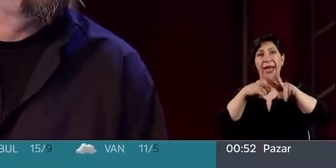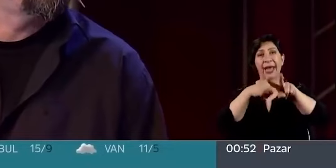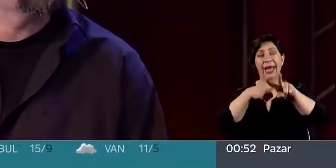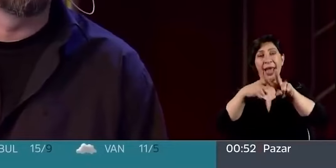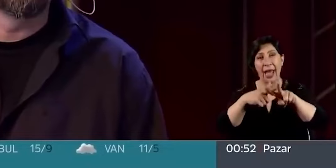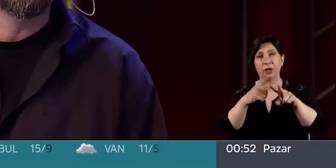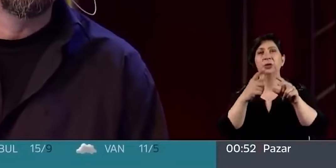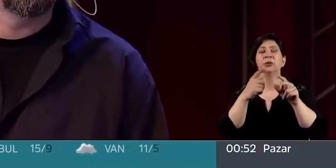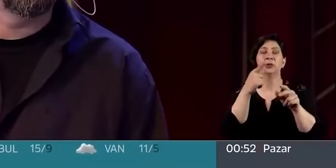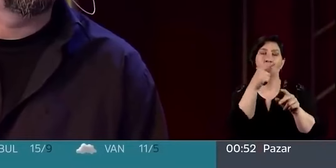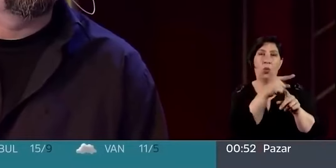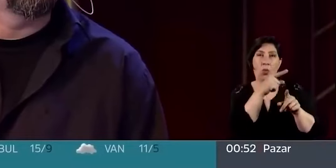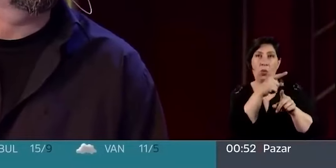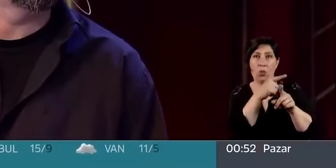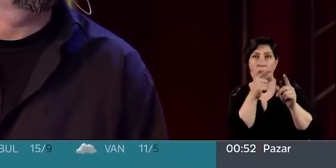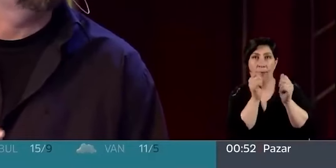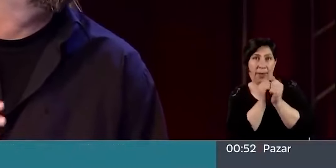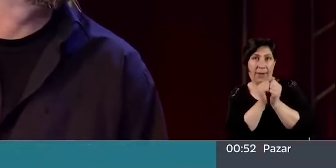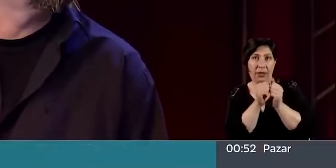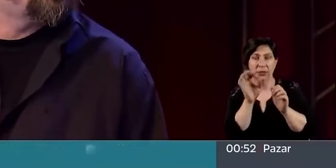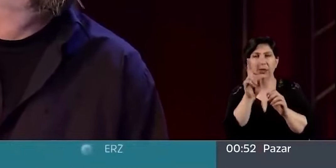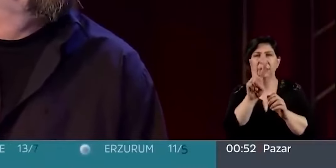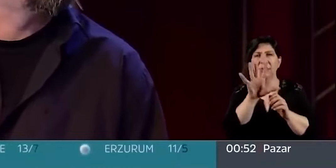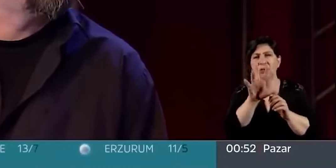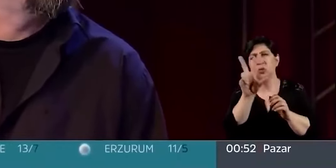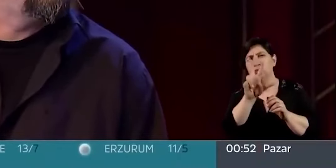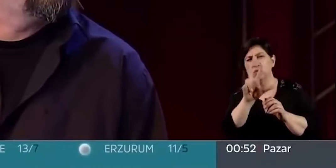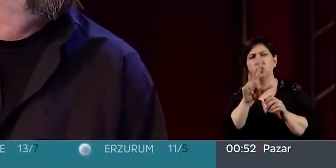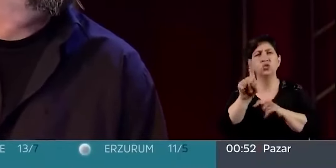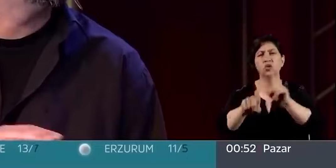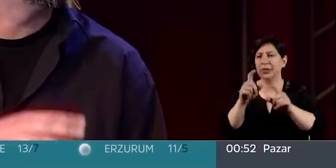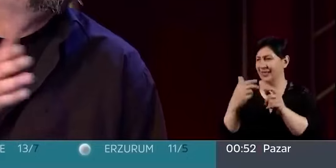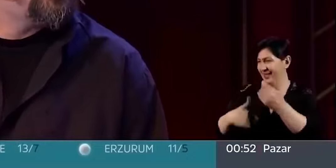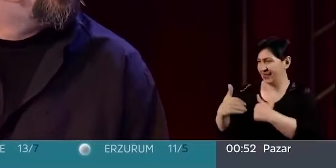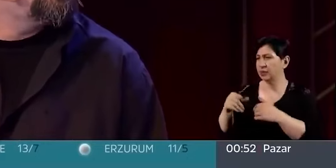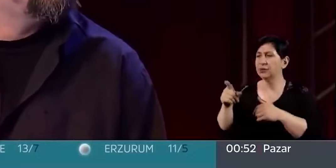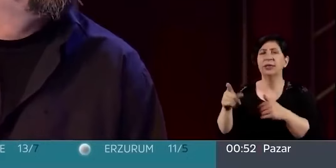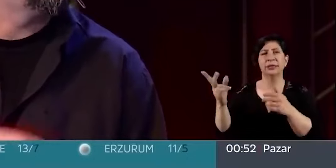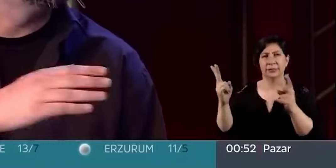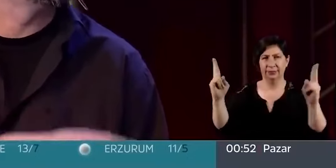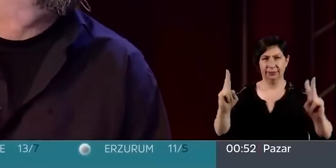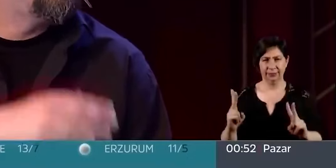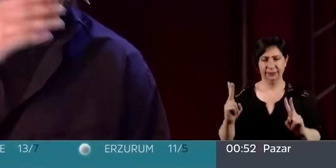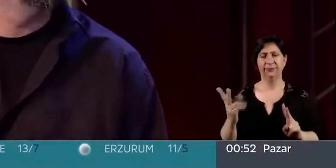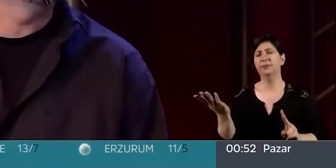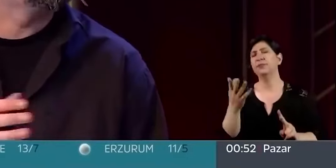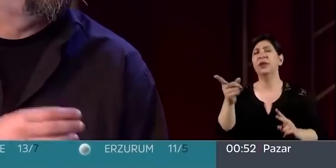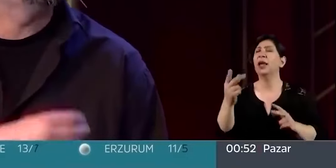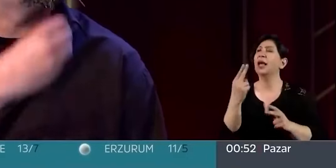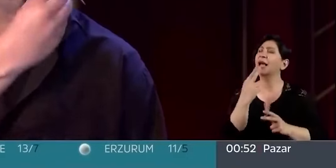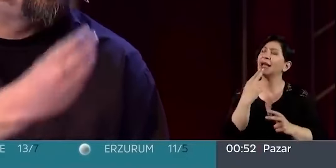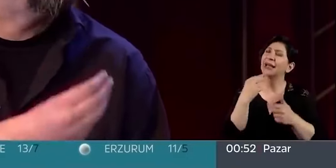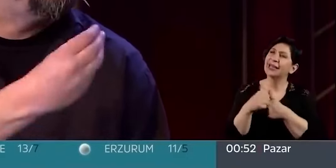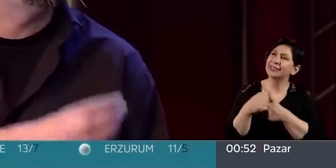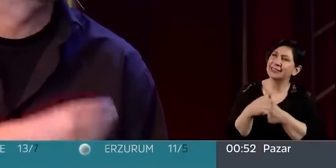yönetmenimiz var. Baran Şaşoğlu. Format aslında böyle 25 tane 30 tane soru soruyoruz çiftlere. Diyelim sen hanımla geldin. Sana diyorum ki hanımın